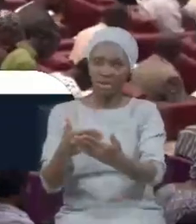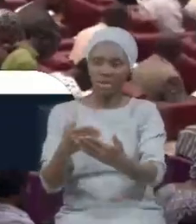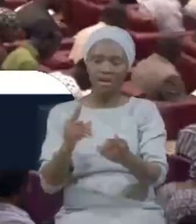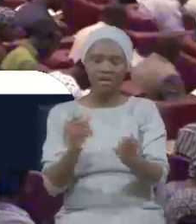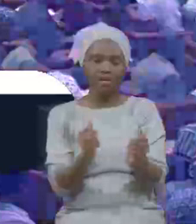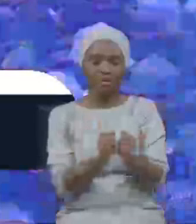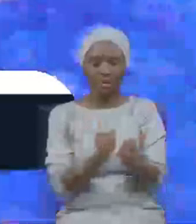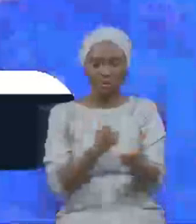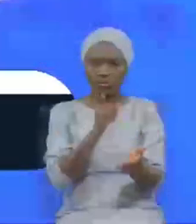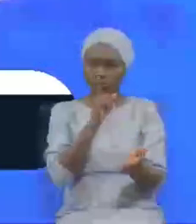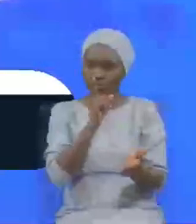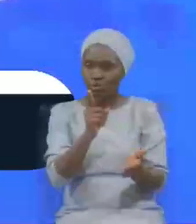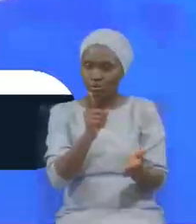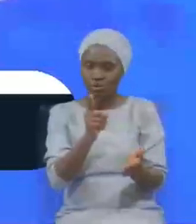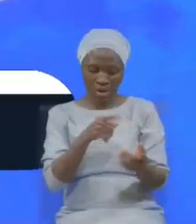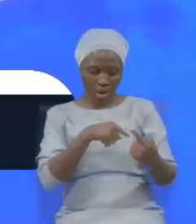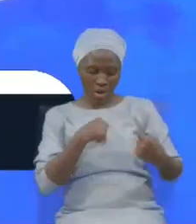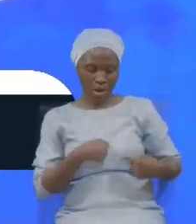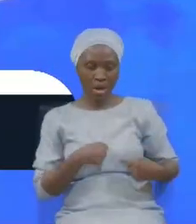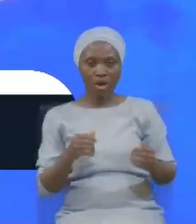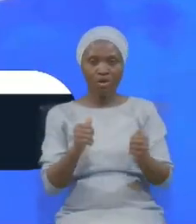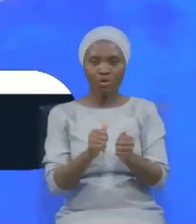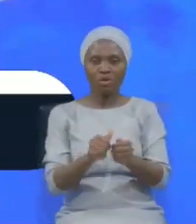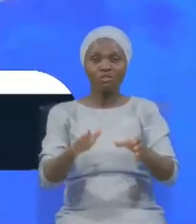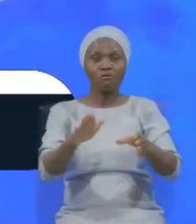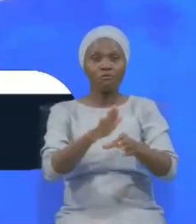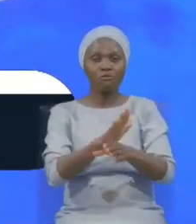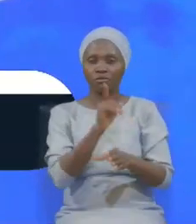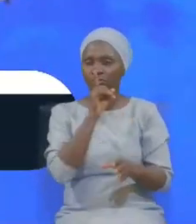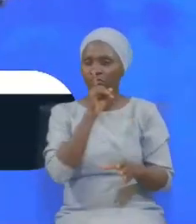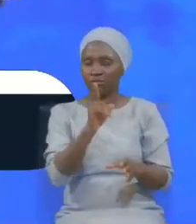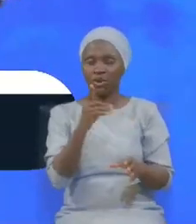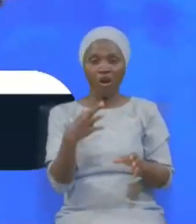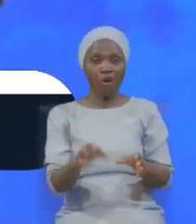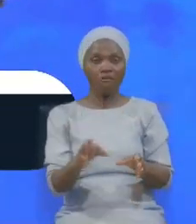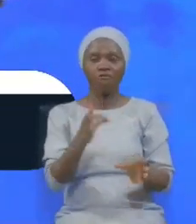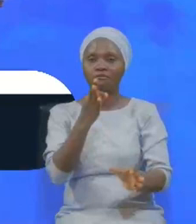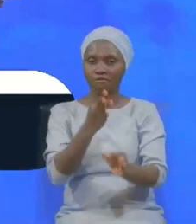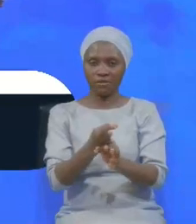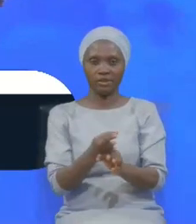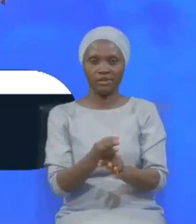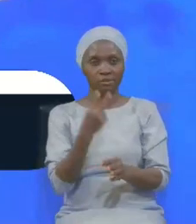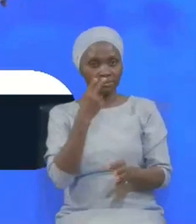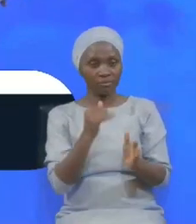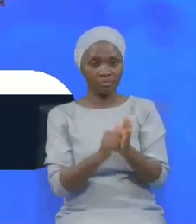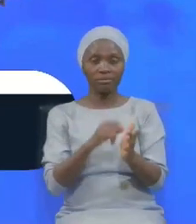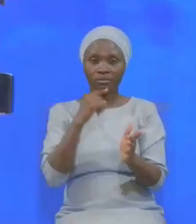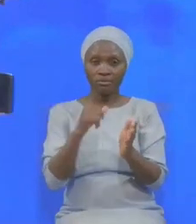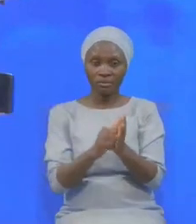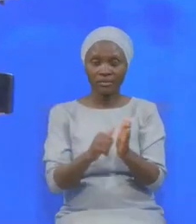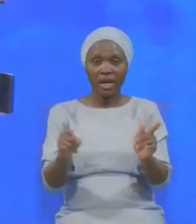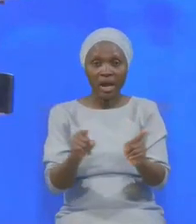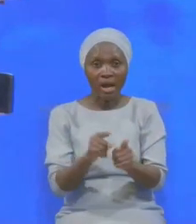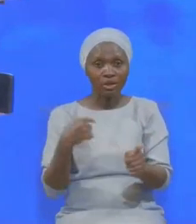Approchons-nous avec un cœur sincère dans la plénitude de la foi. Voilà cela. Et que ce soir, comme nous venons